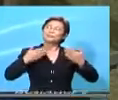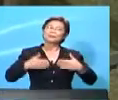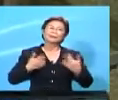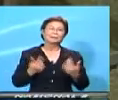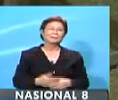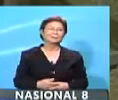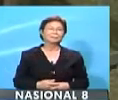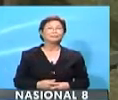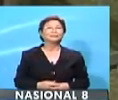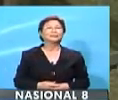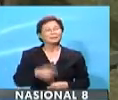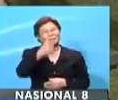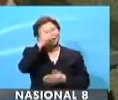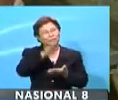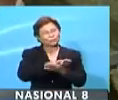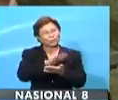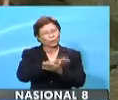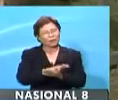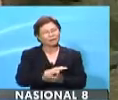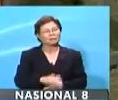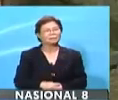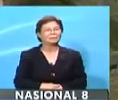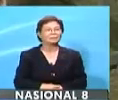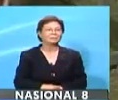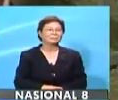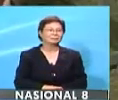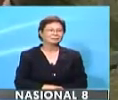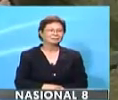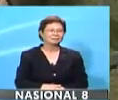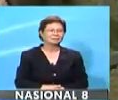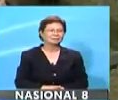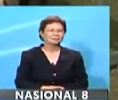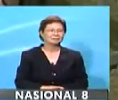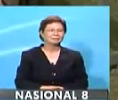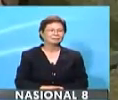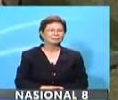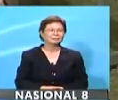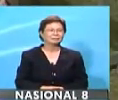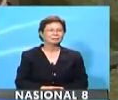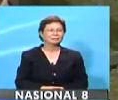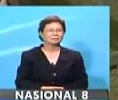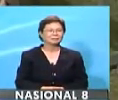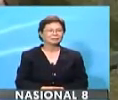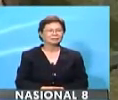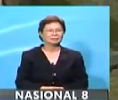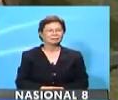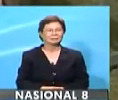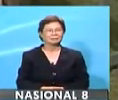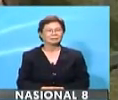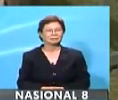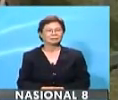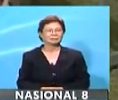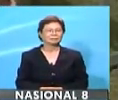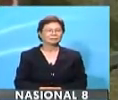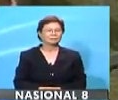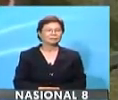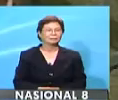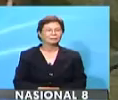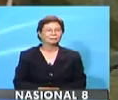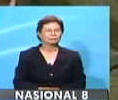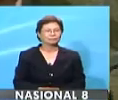ke sekolah ni. Bila lagi yang buat tu? Tahun ni dah tarpe kolai pulak ni lah boleh buat lagi